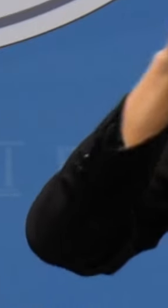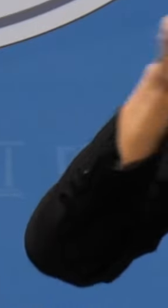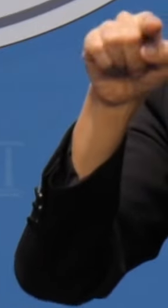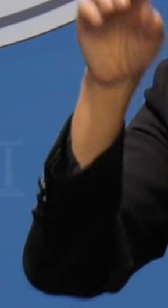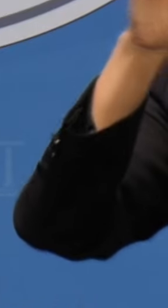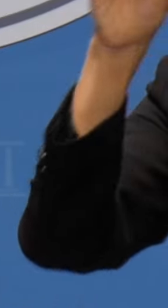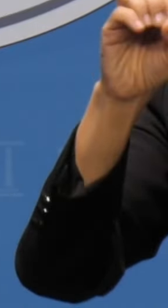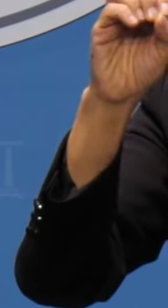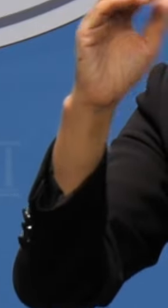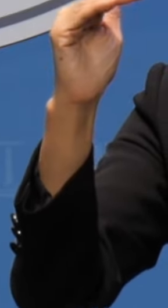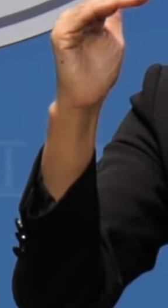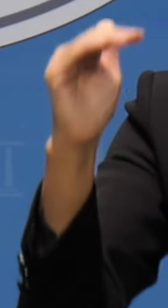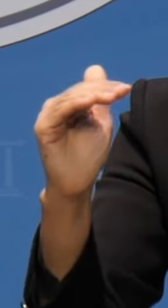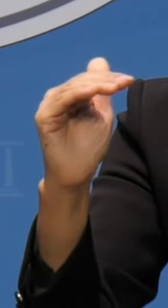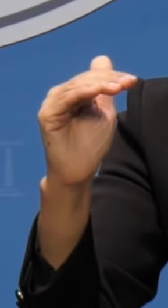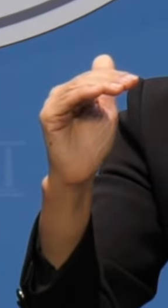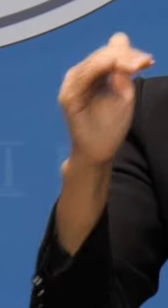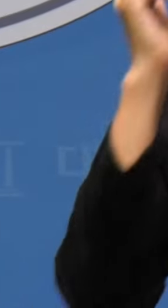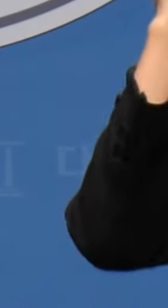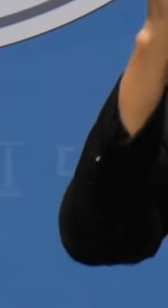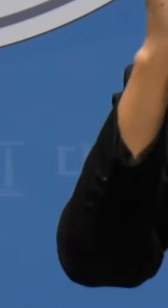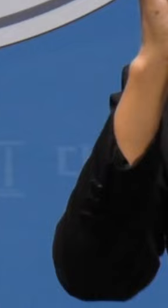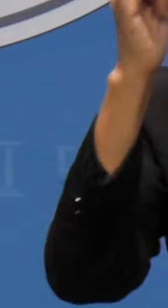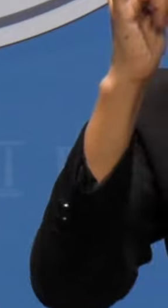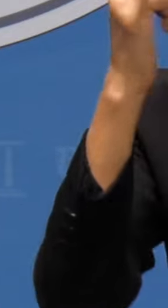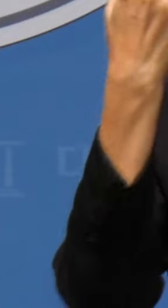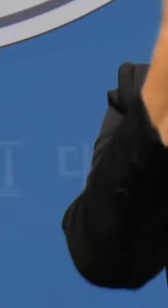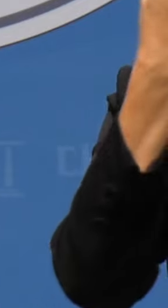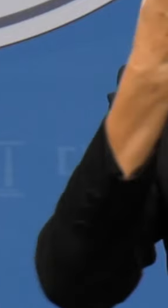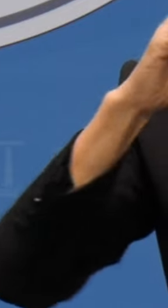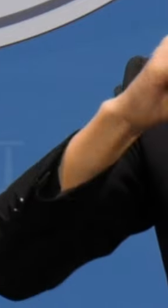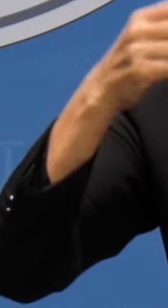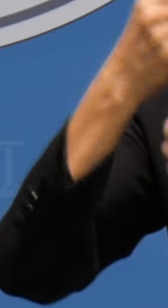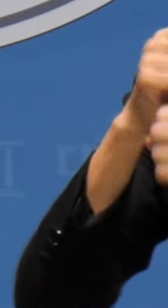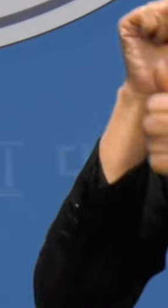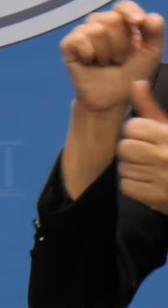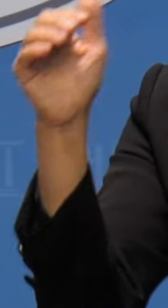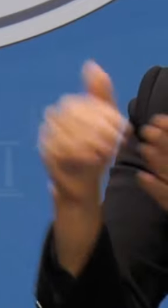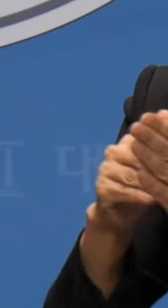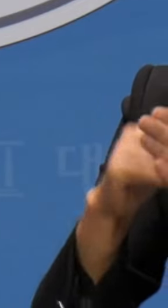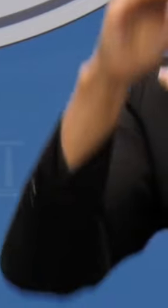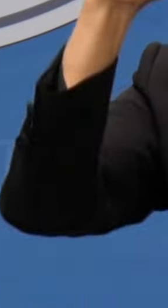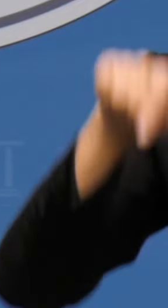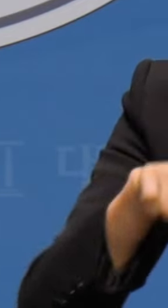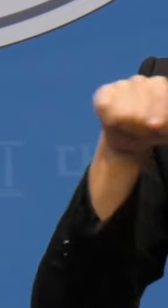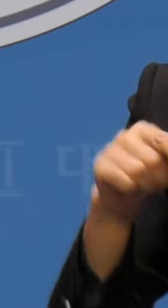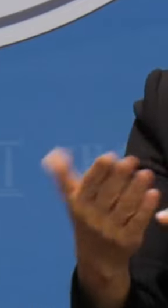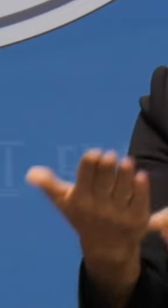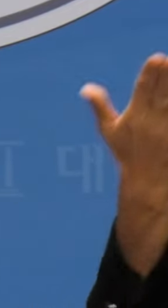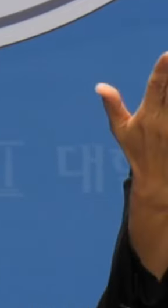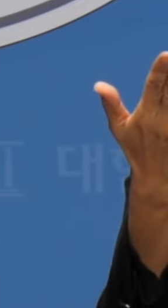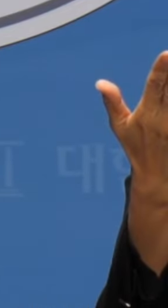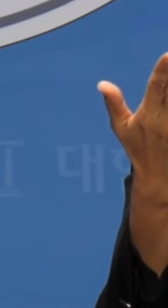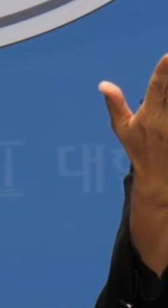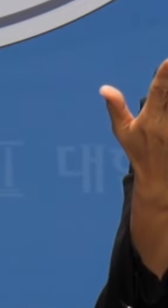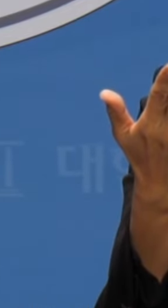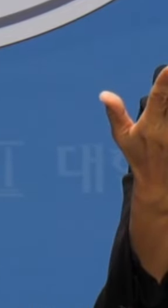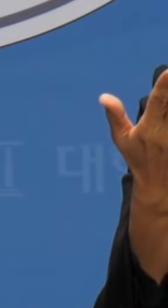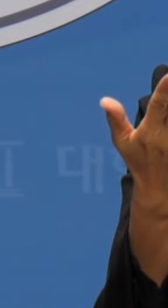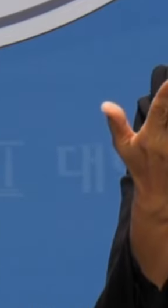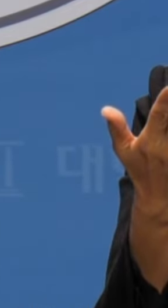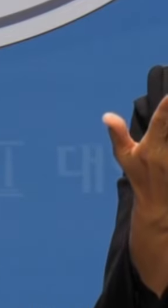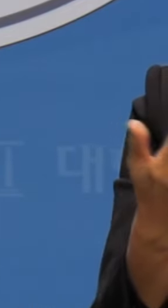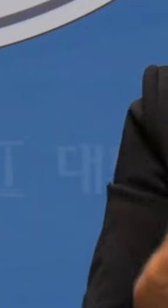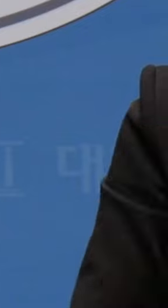3%포인트 높게 나오도록 여론 조작을 지시하는 정황의 녹취까지 나왔습니다.